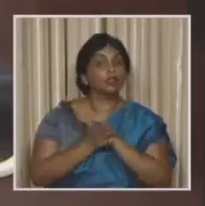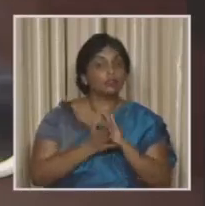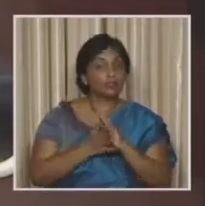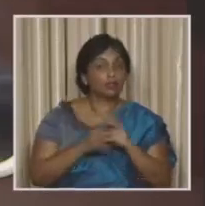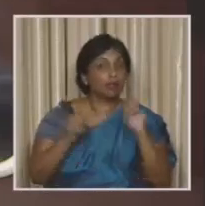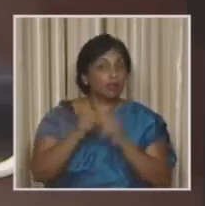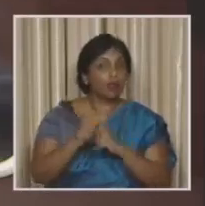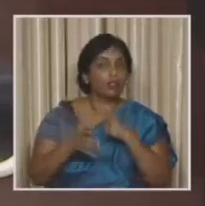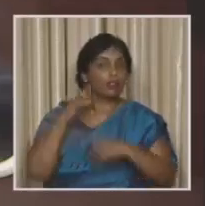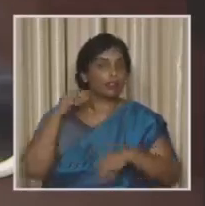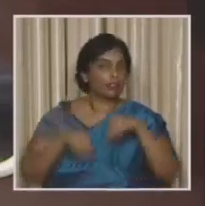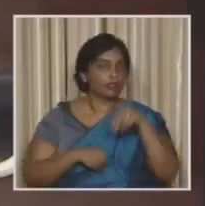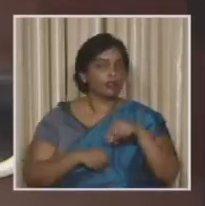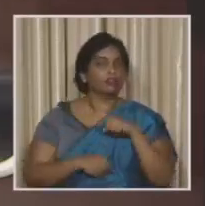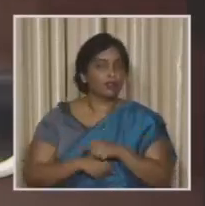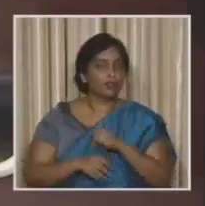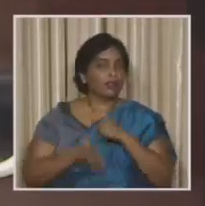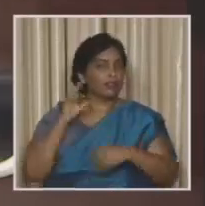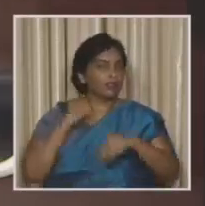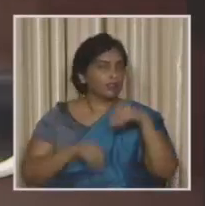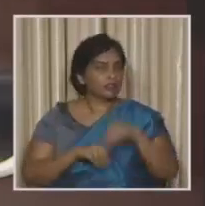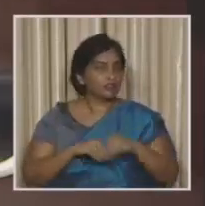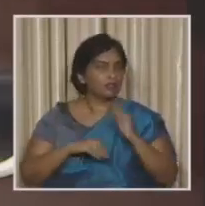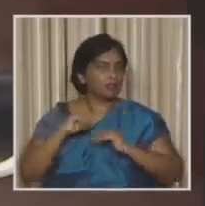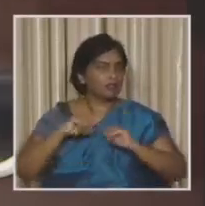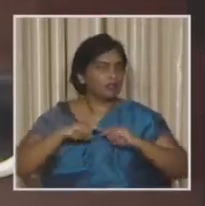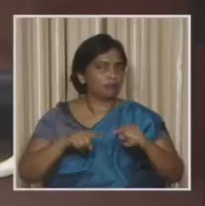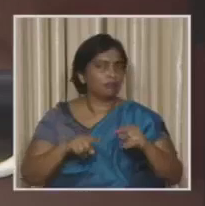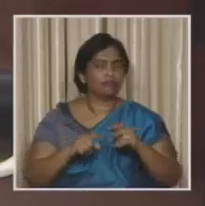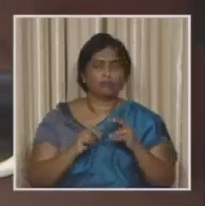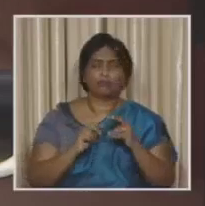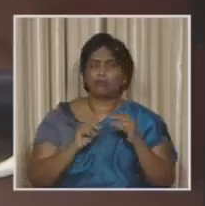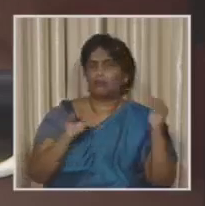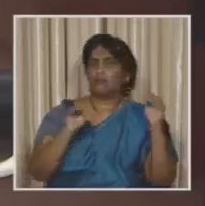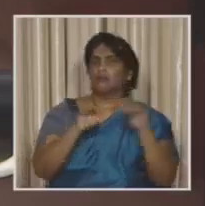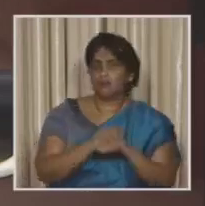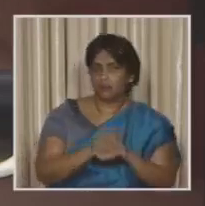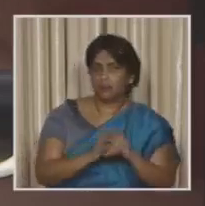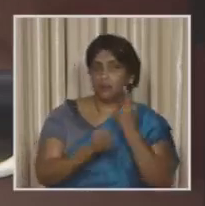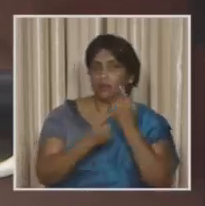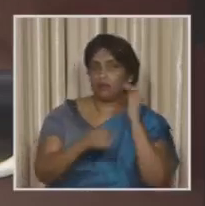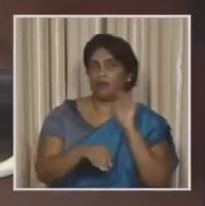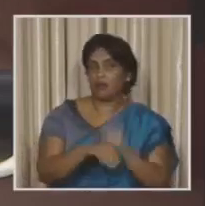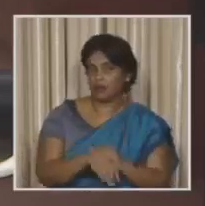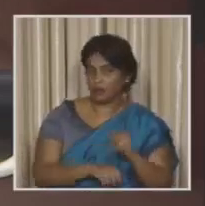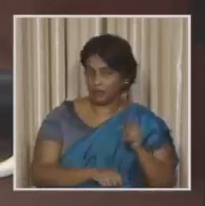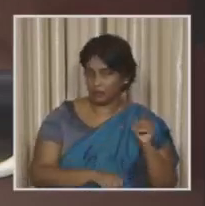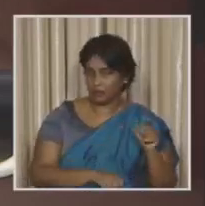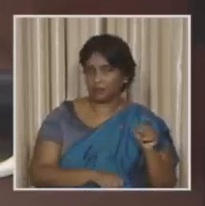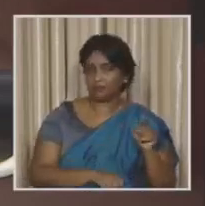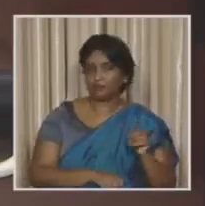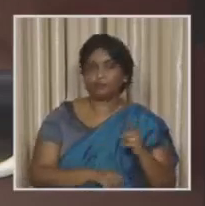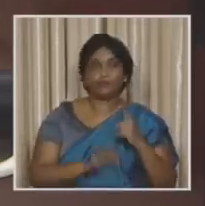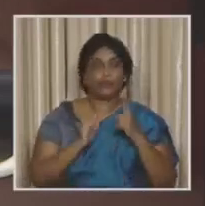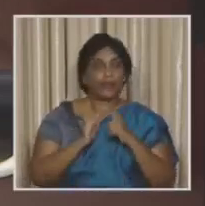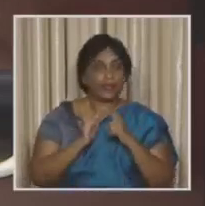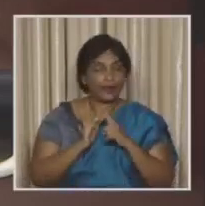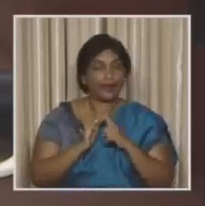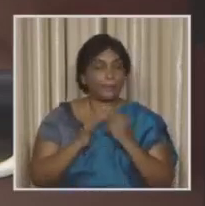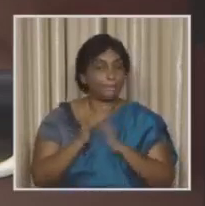ක්‍රියාදාමය. එහෙනම් දේශපාලන ක්‍රියාදාමයකට ඔහු නවුල් වී තිබෙන බව පරීක්ෂණ වලින් එළියට එනවා. එක්නෙලිකොට පැහැර